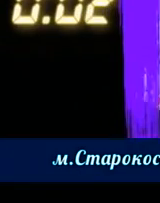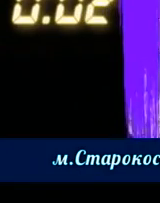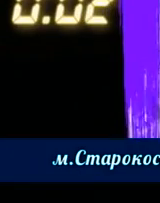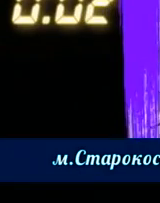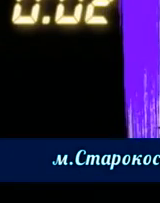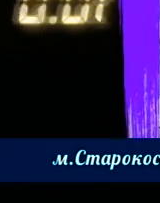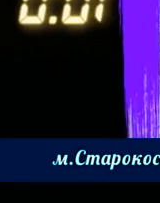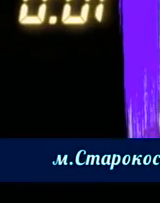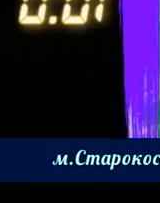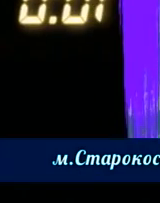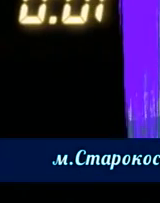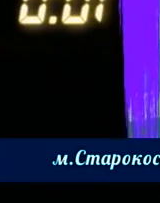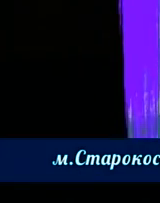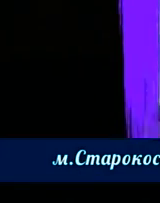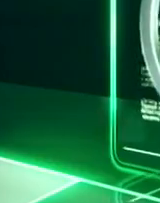Музика